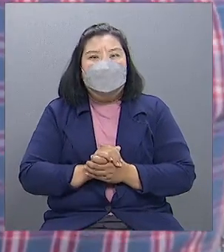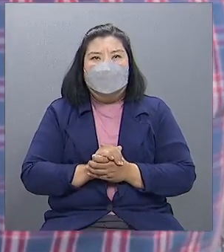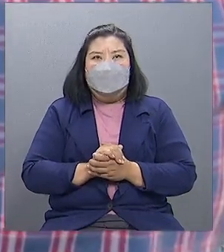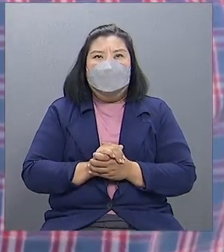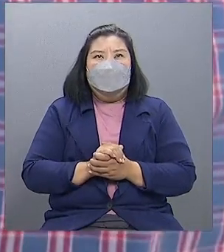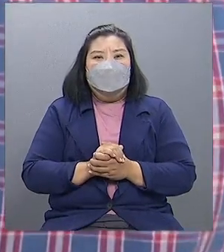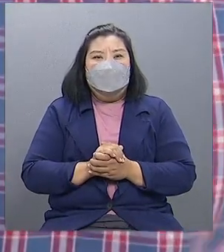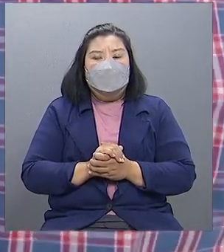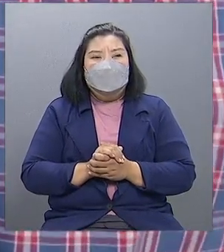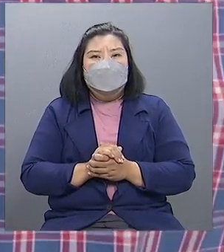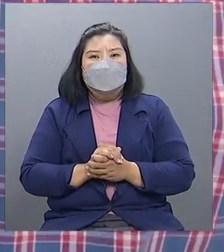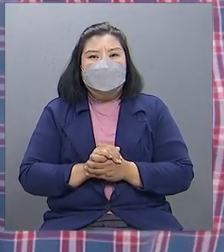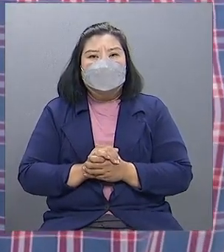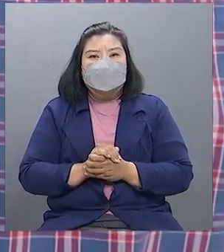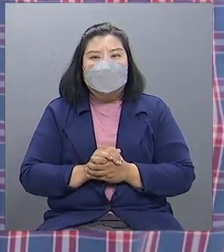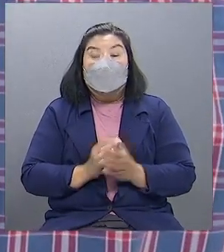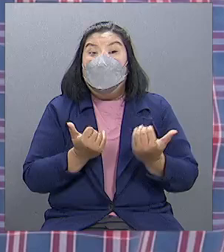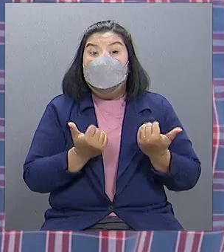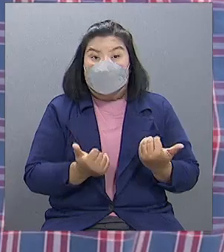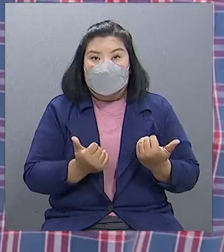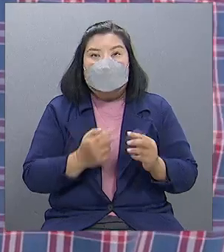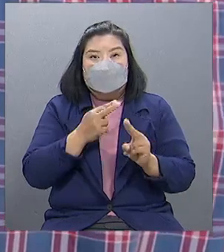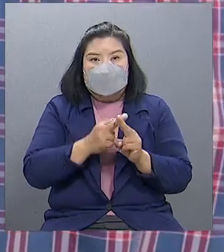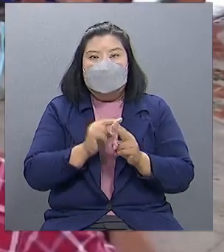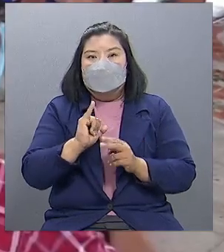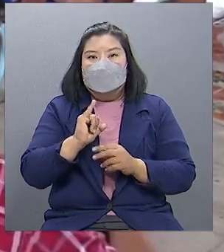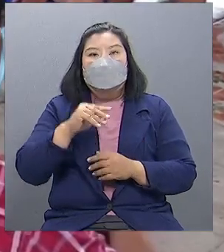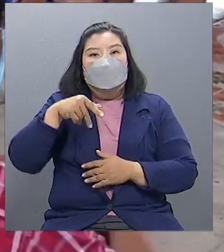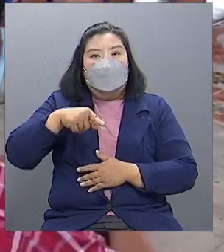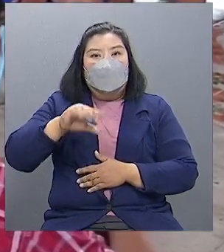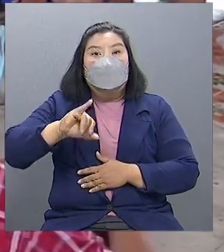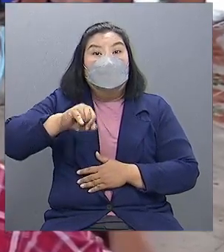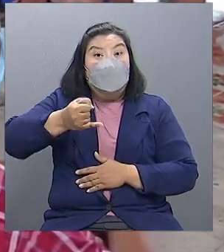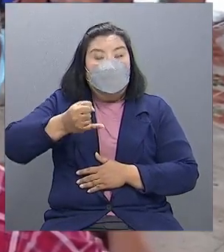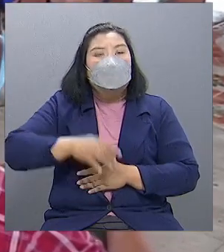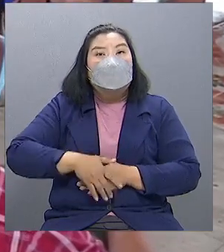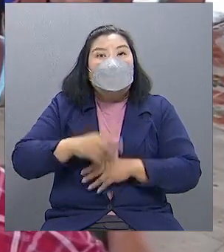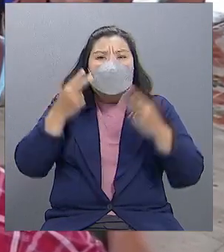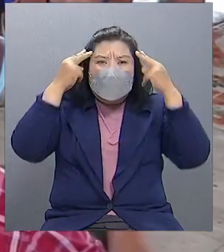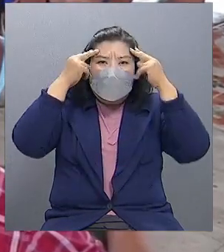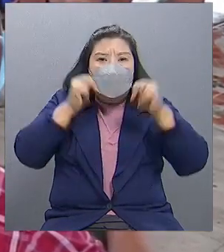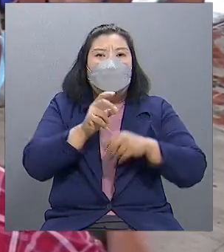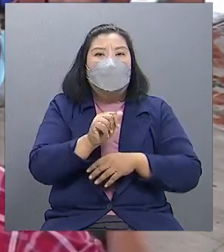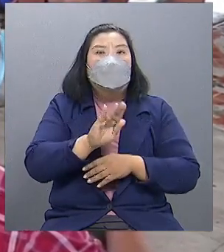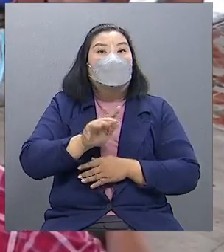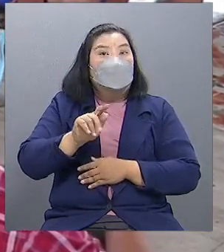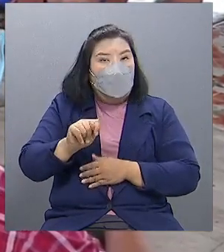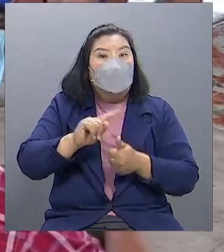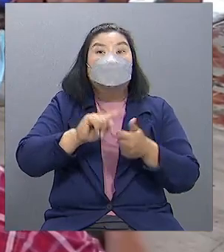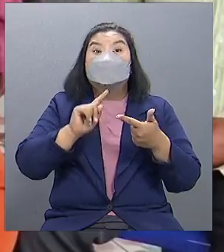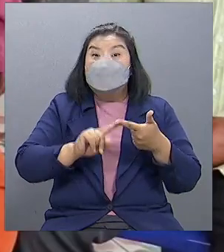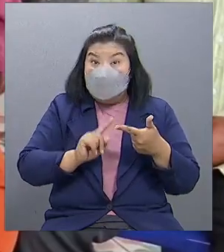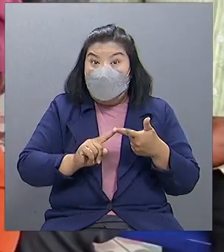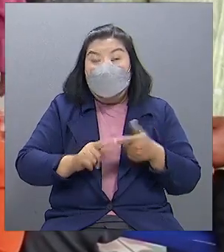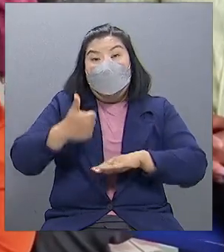สุ่ะ nasir pie rose noุดนกอบตอหน่องเราตับอารุณเป็ผู้ให่บานหมู่ที่